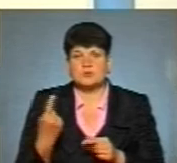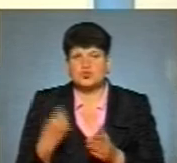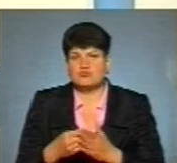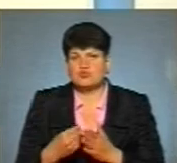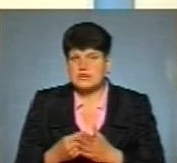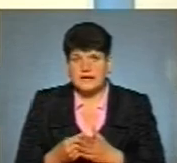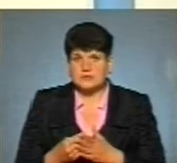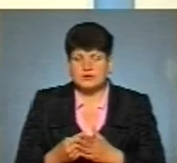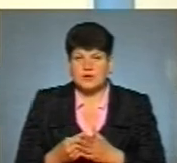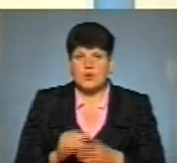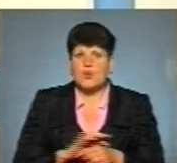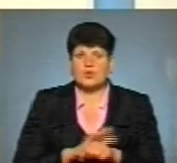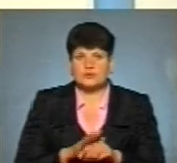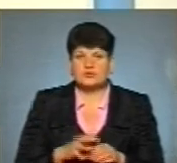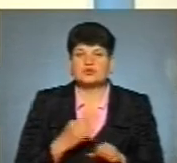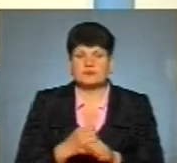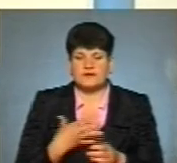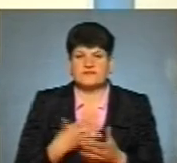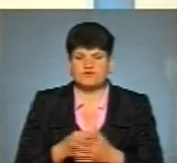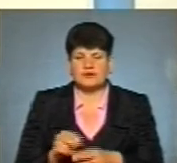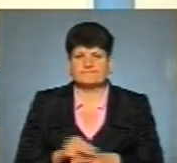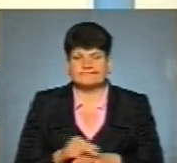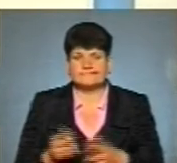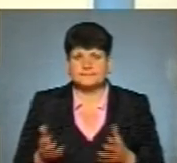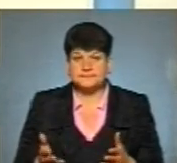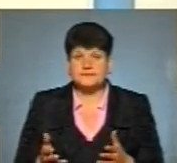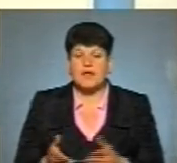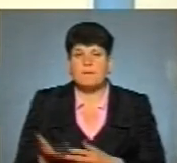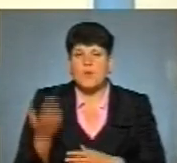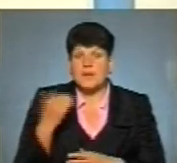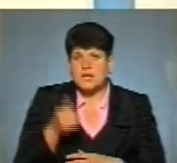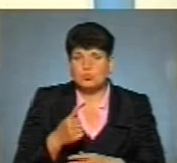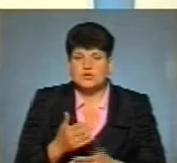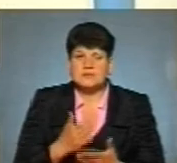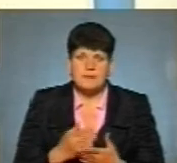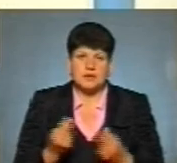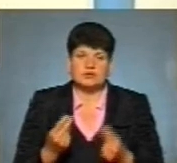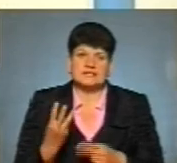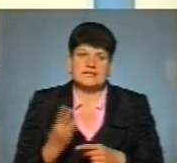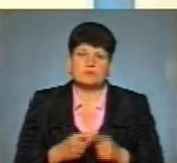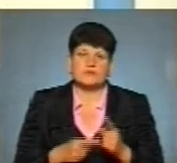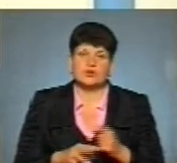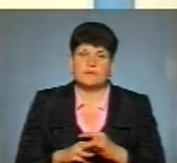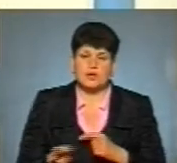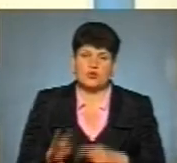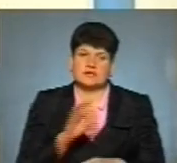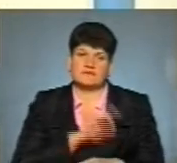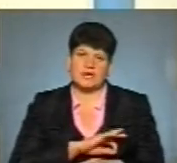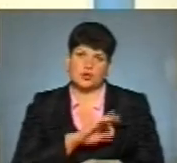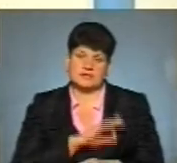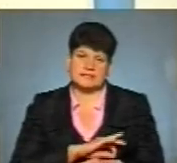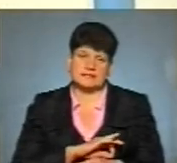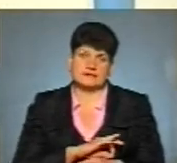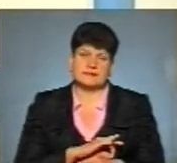бюджету. Все-таки коронавірус зробив свої корективи. В попередньому році ми мали кошти, 3,5 мільйона використали для,